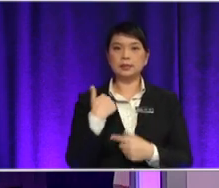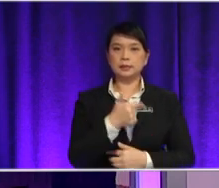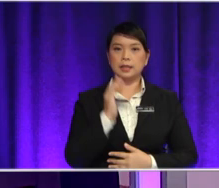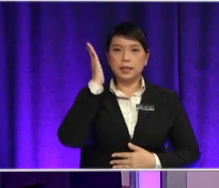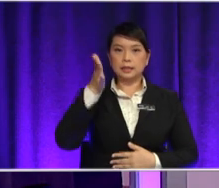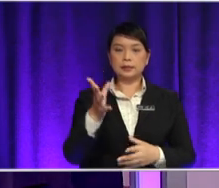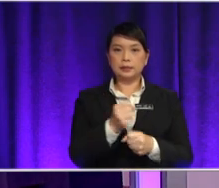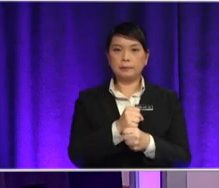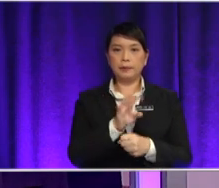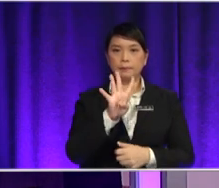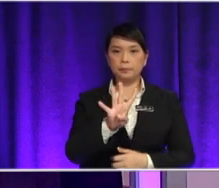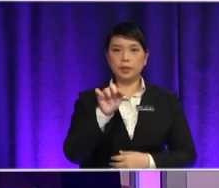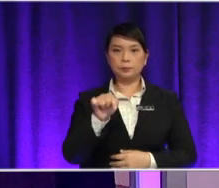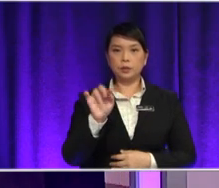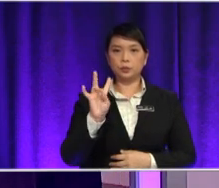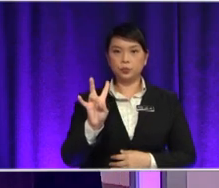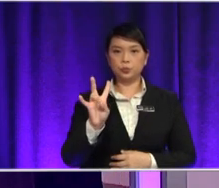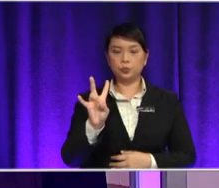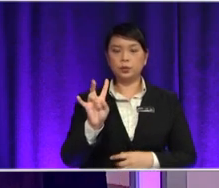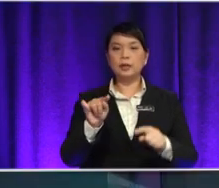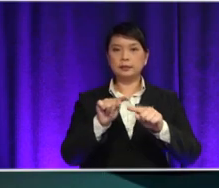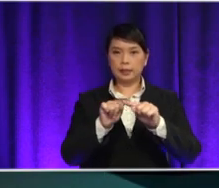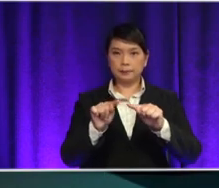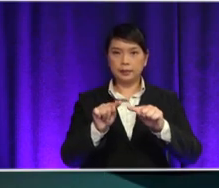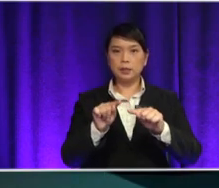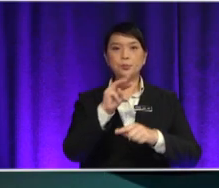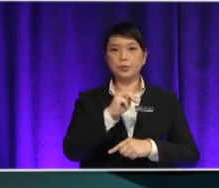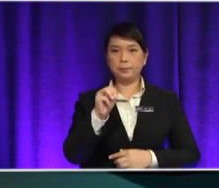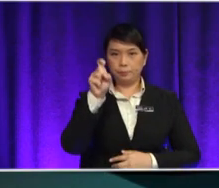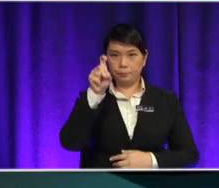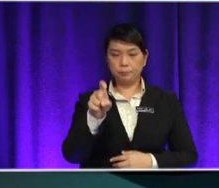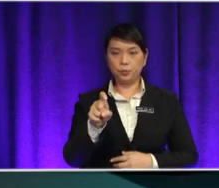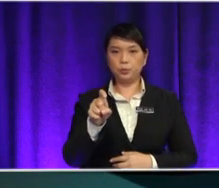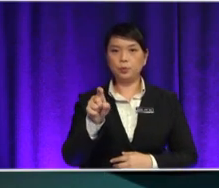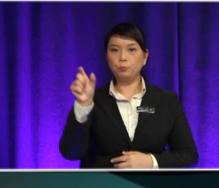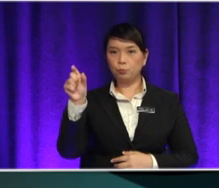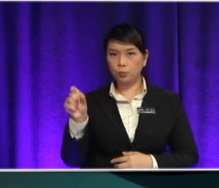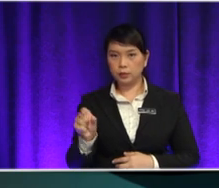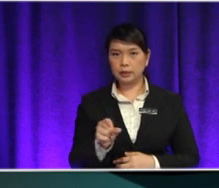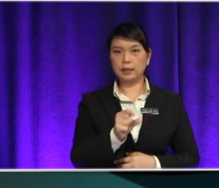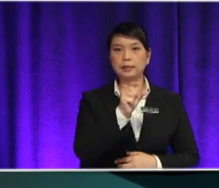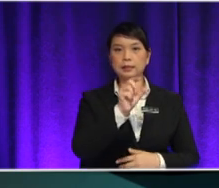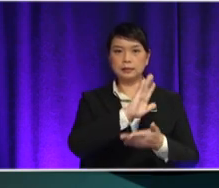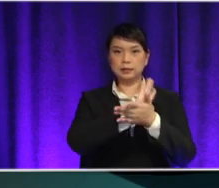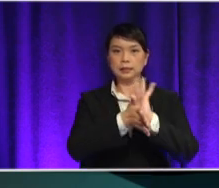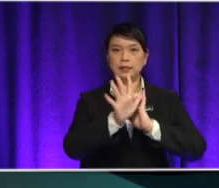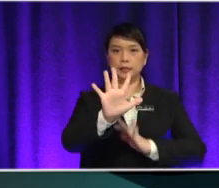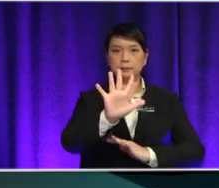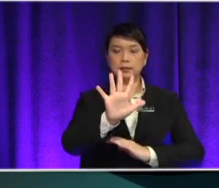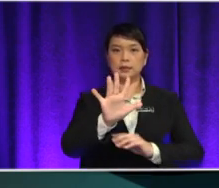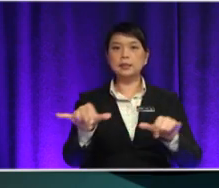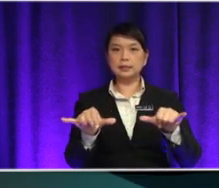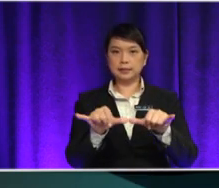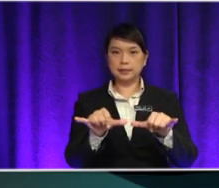4.7. Tapi murid bundarkan kepada 5. Ini maksudnya saiz kelas kita nak 5. Jadi tip